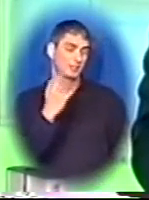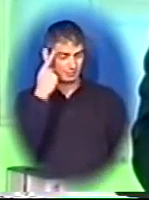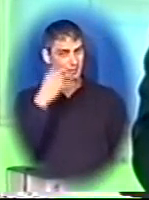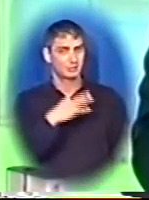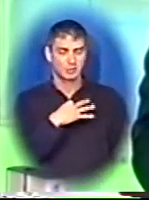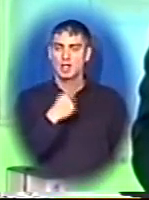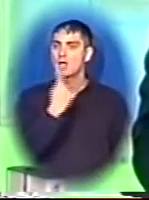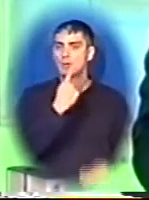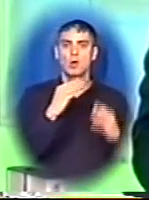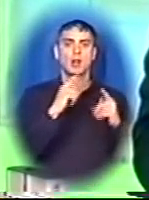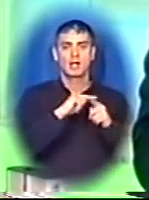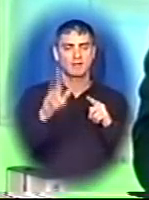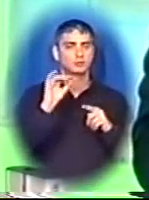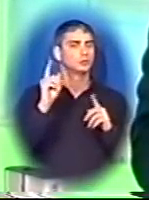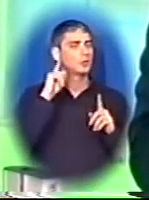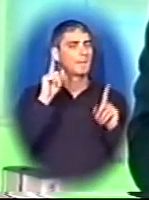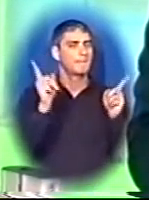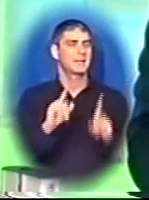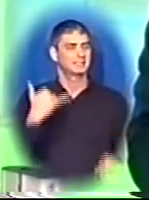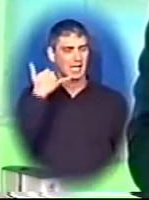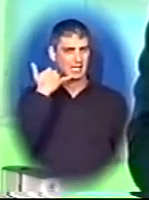כן. בכל בית שיש בו קו בזק.